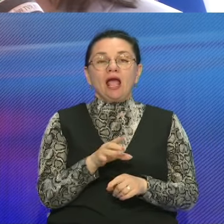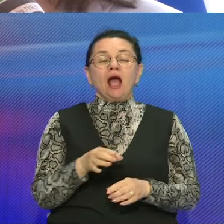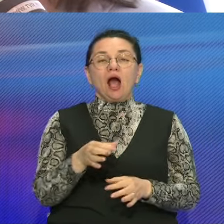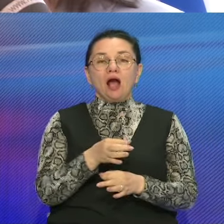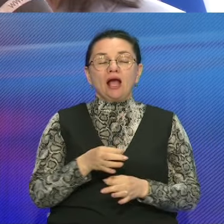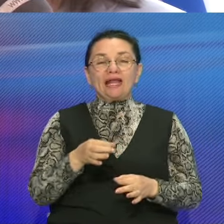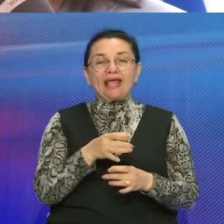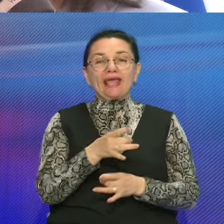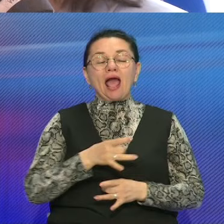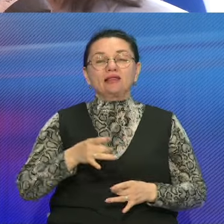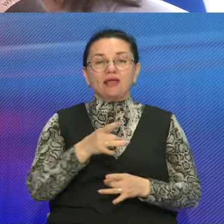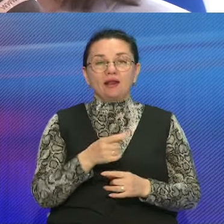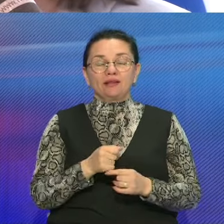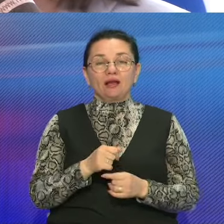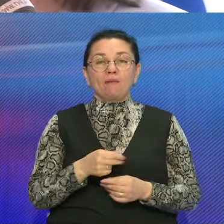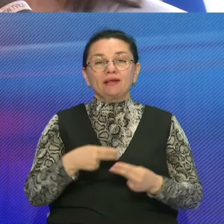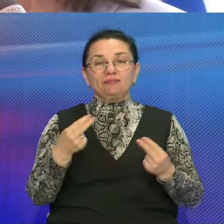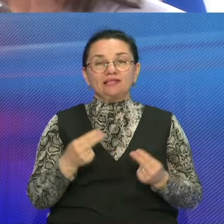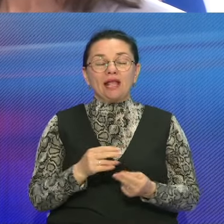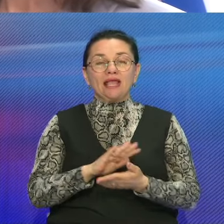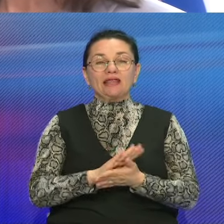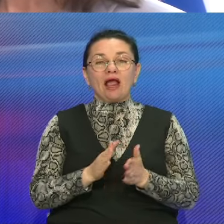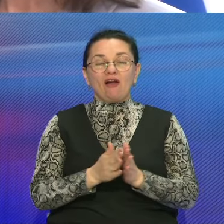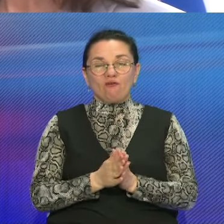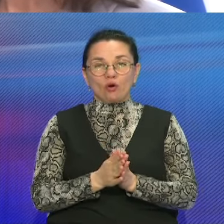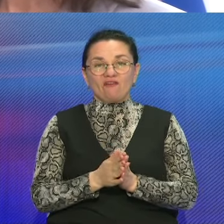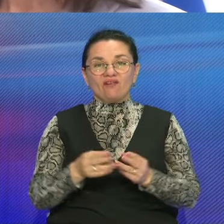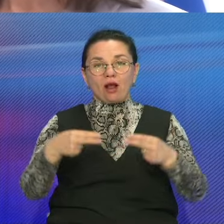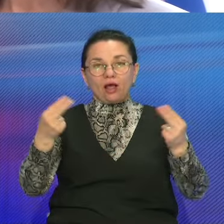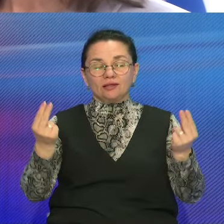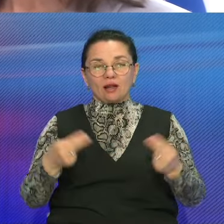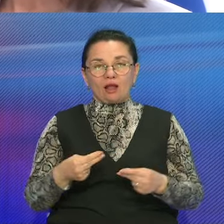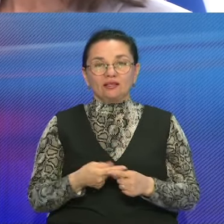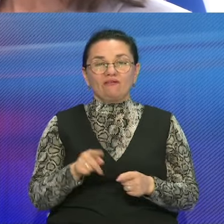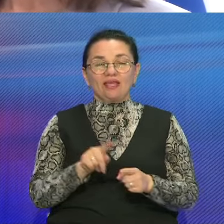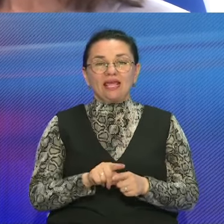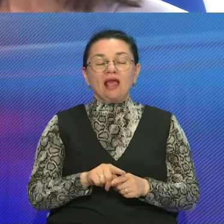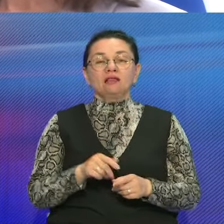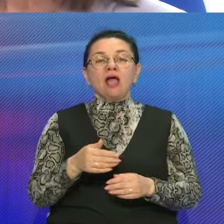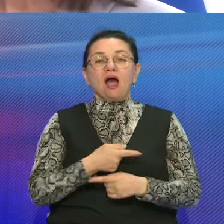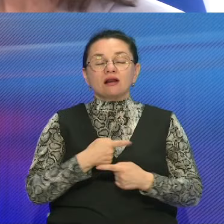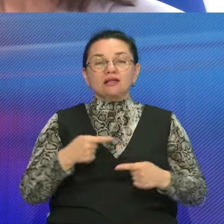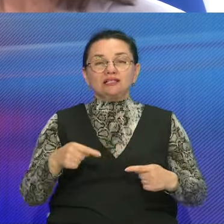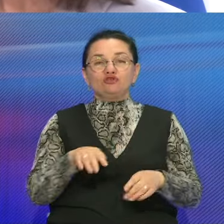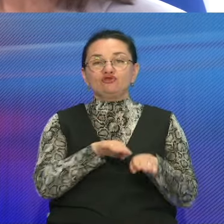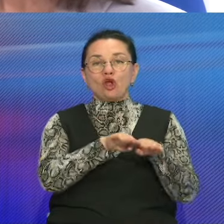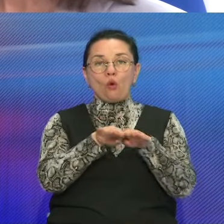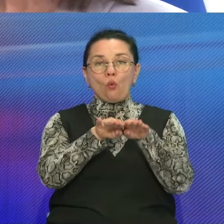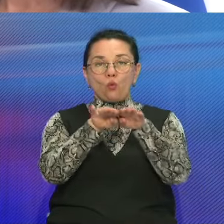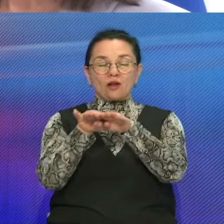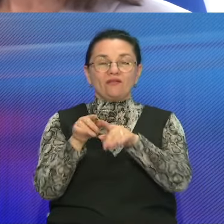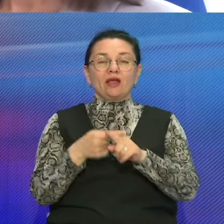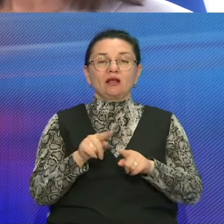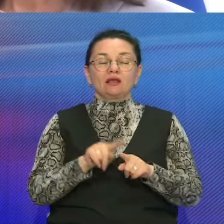которые заключают договоры, контракты. И благодаря этому сотрудничеству на всех, на федеральном уровне, на региональном уровне, а в том числе